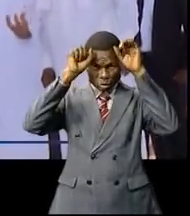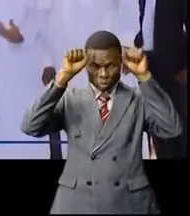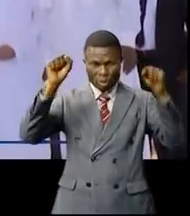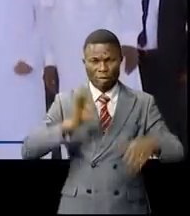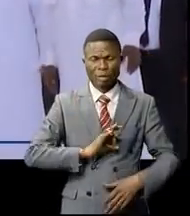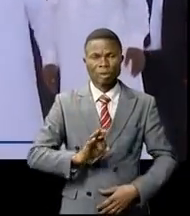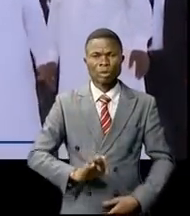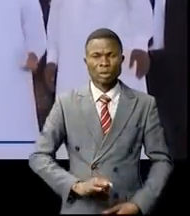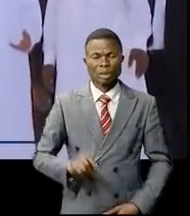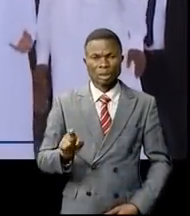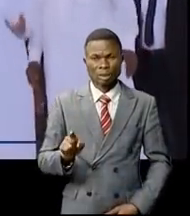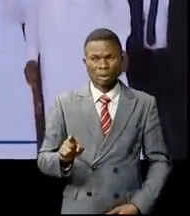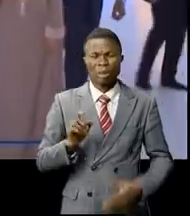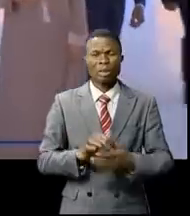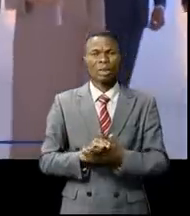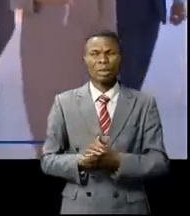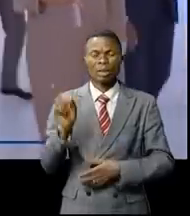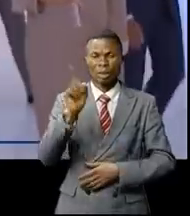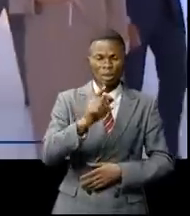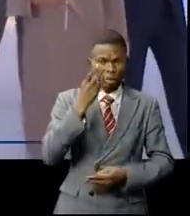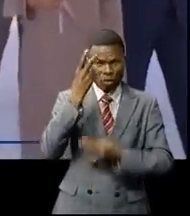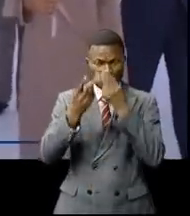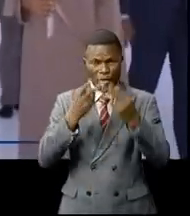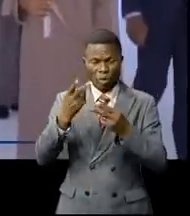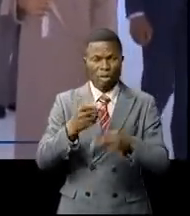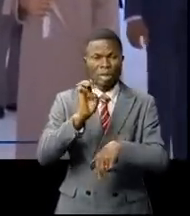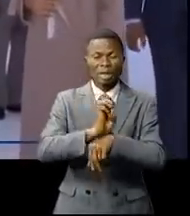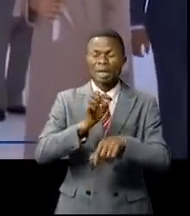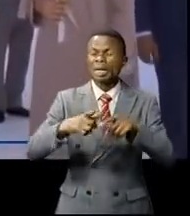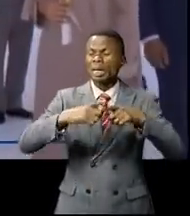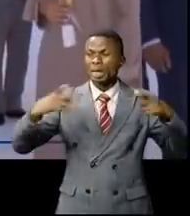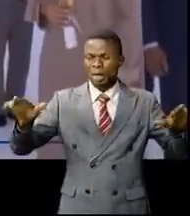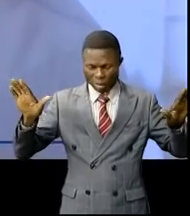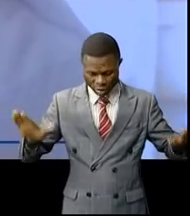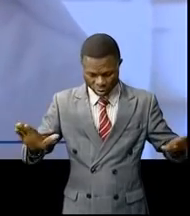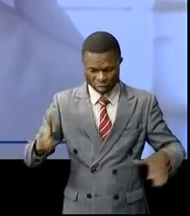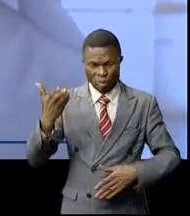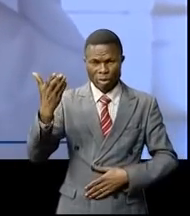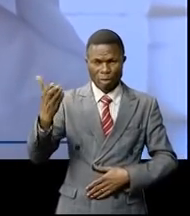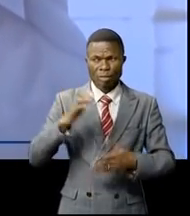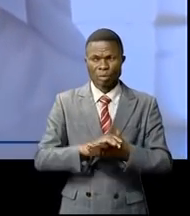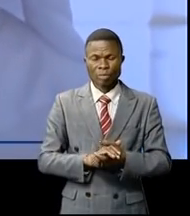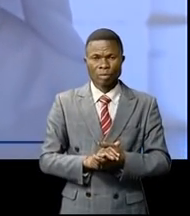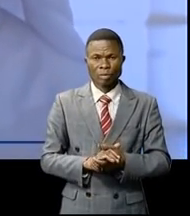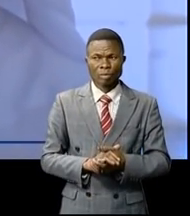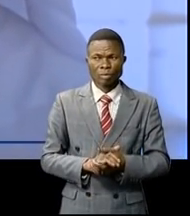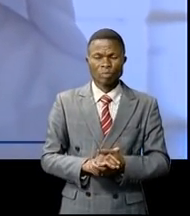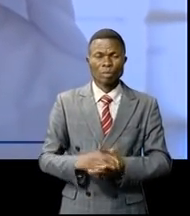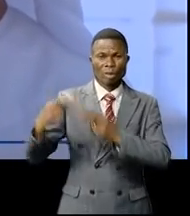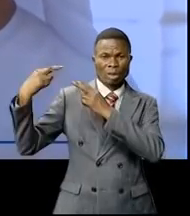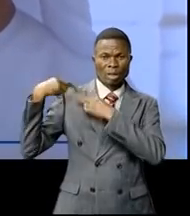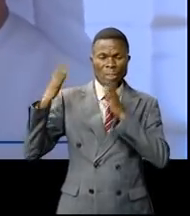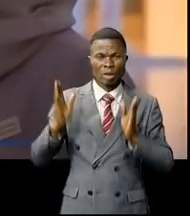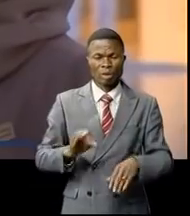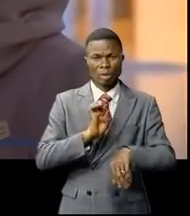félix anton 10 sec et 10 kg mot a visité la grande mosquée d'abou dhabi guidés par youssef al obeid